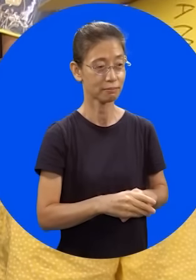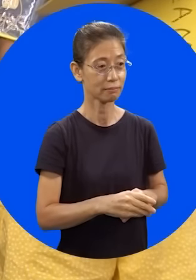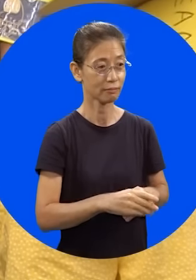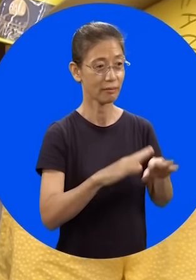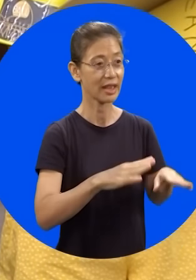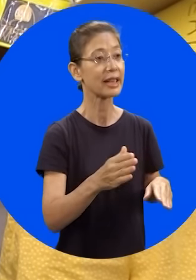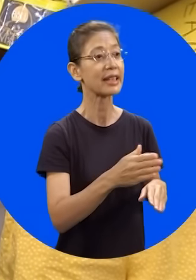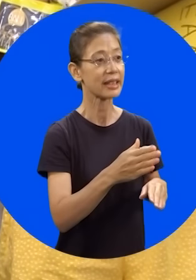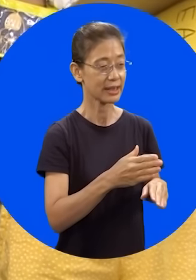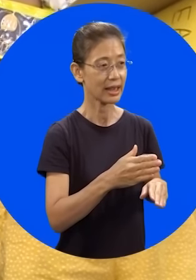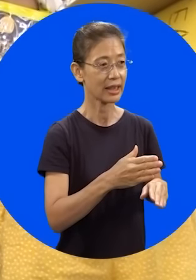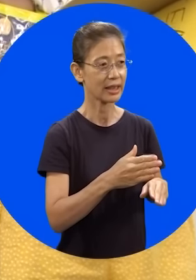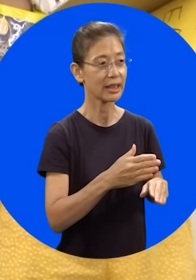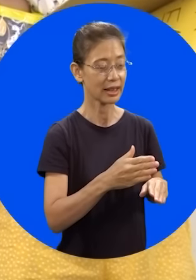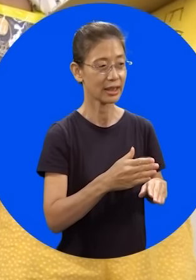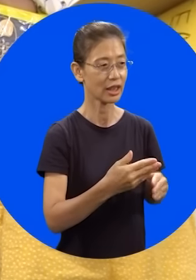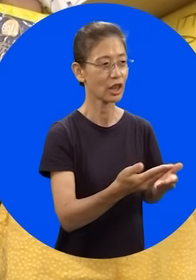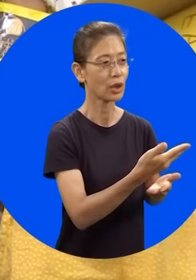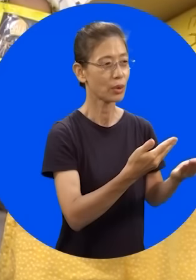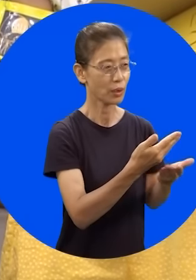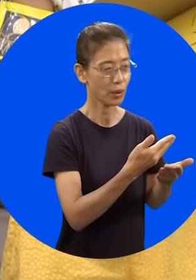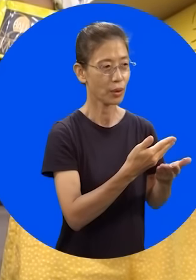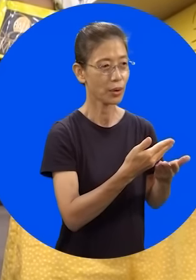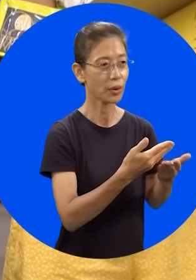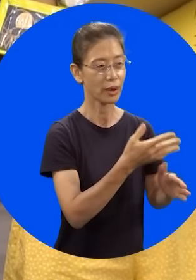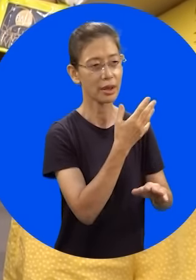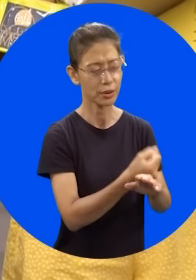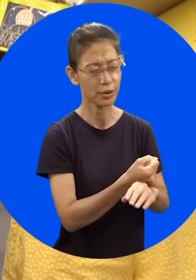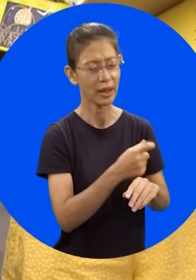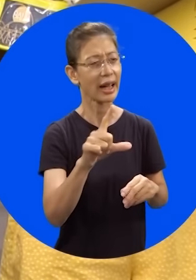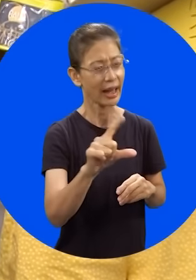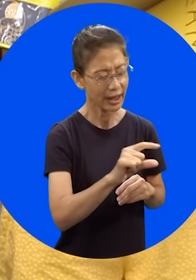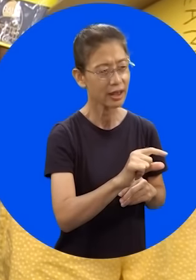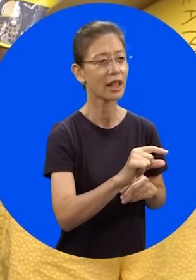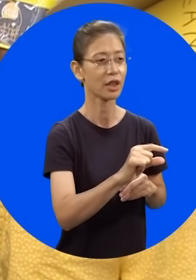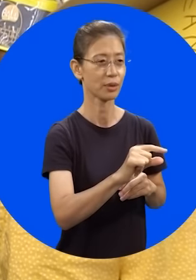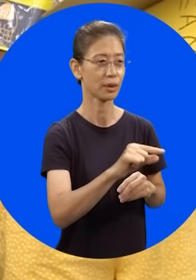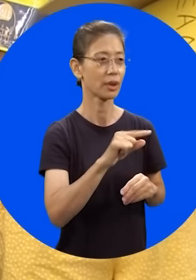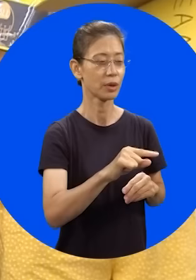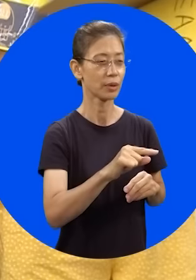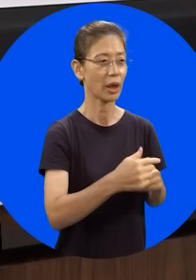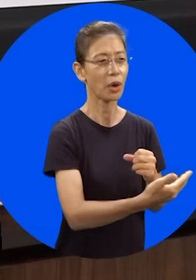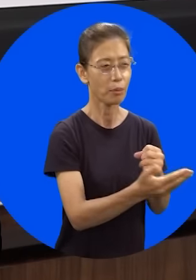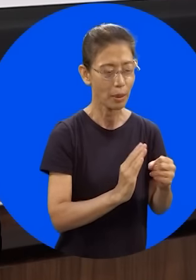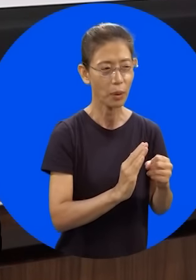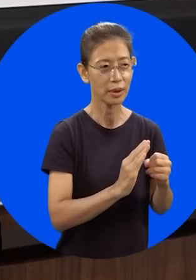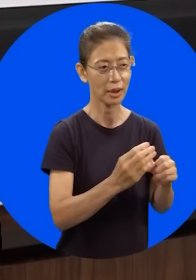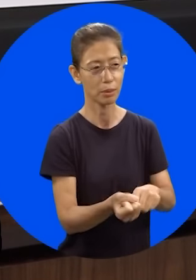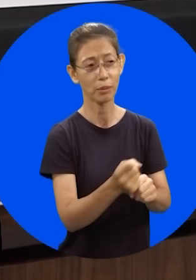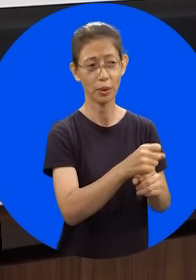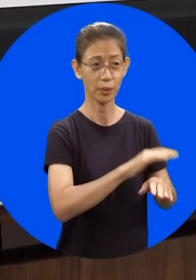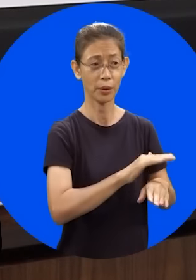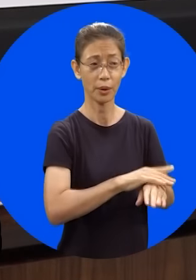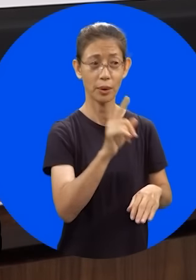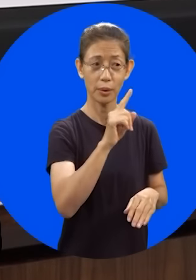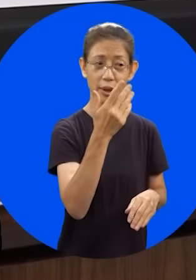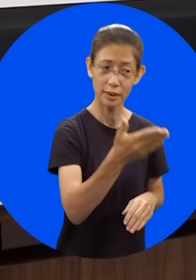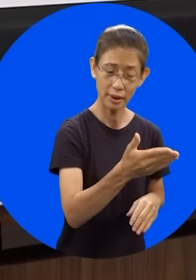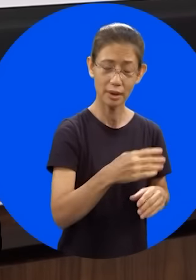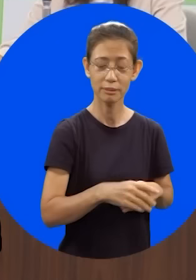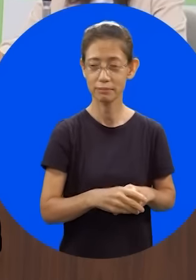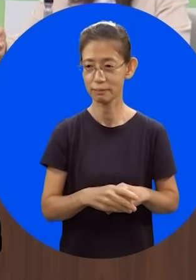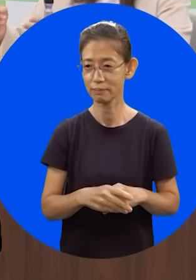になって減っている交流や風習をどうやって守ったり取り戻そうと思っていますか。 交流とかつなが